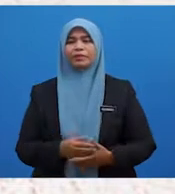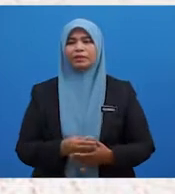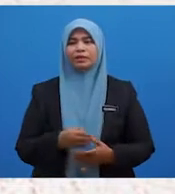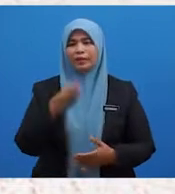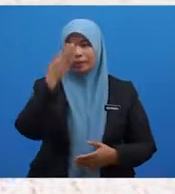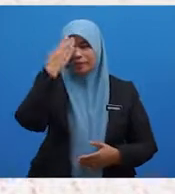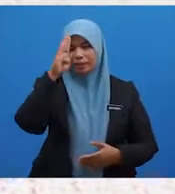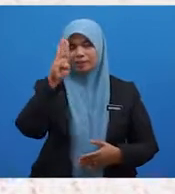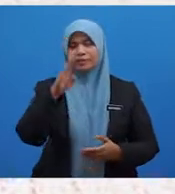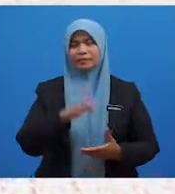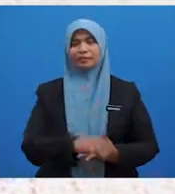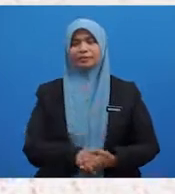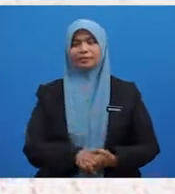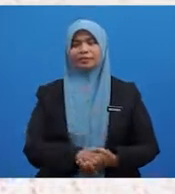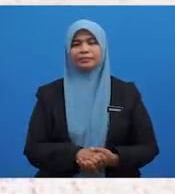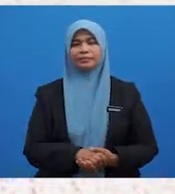bijaksana,